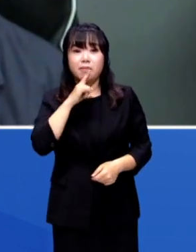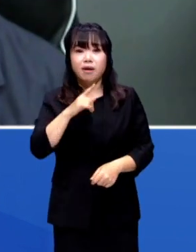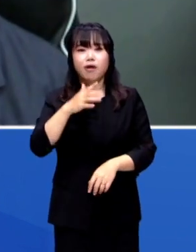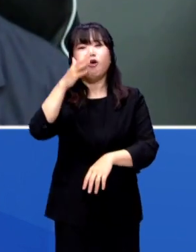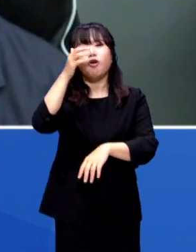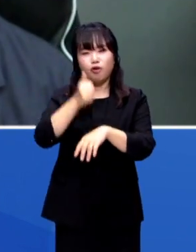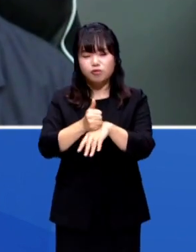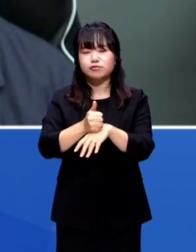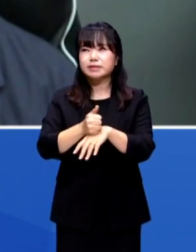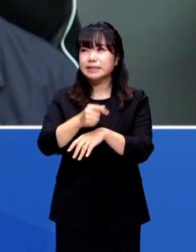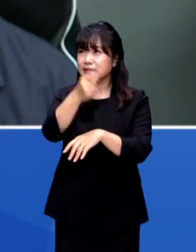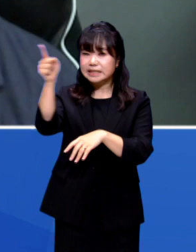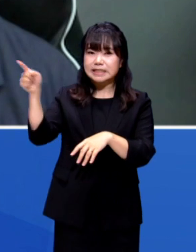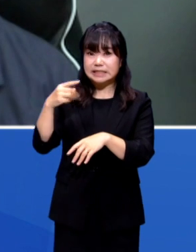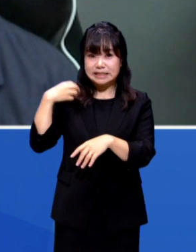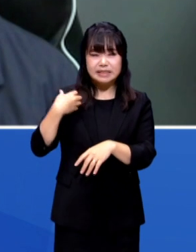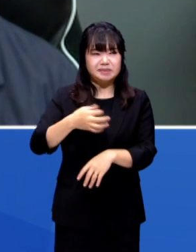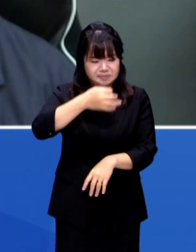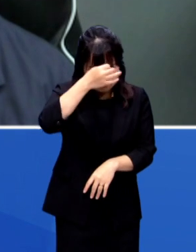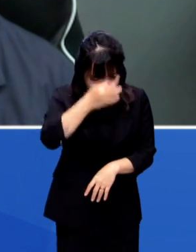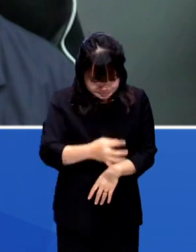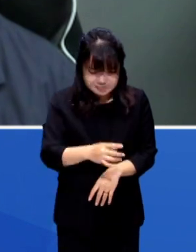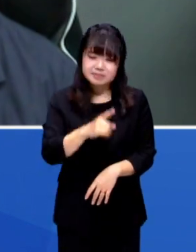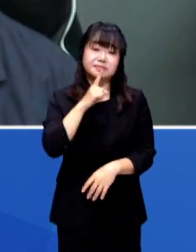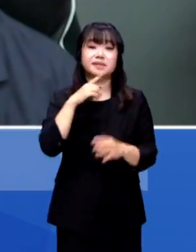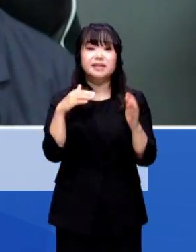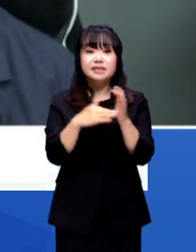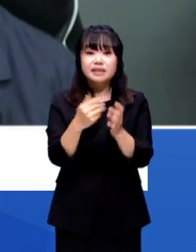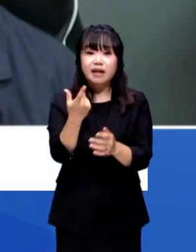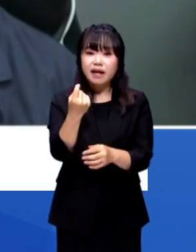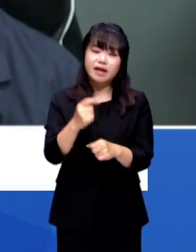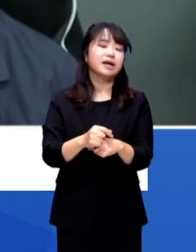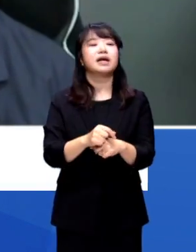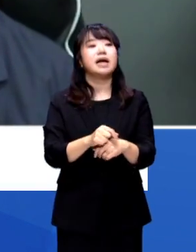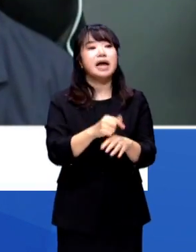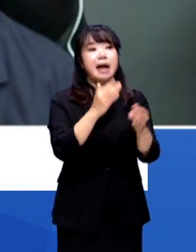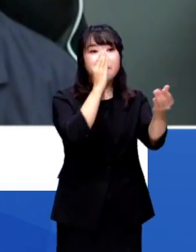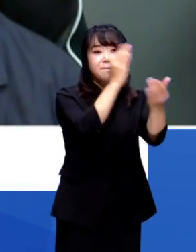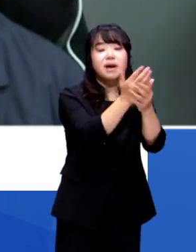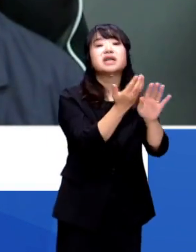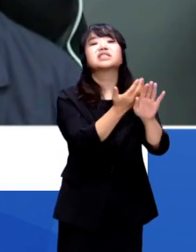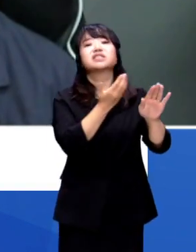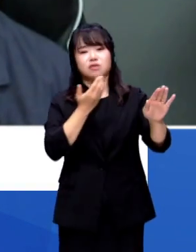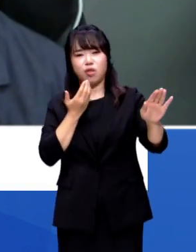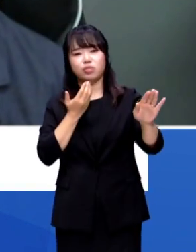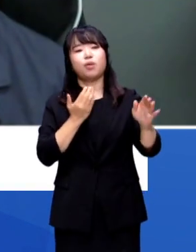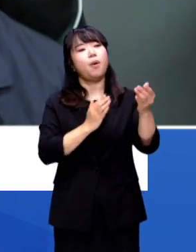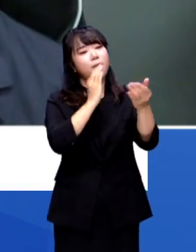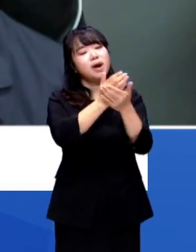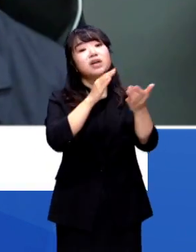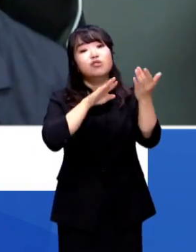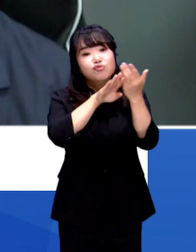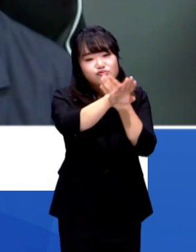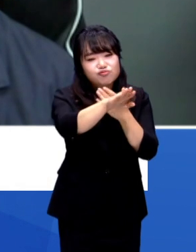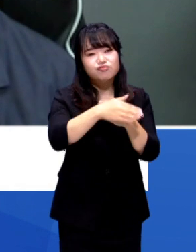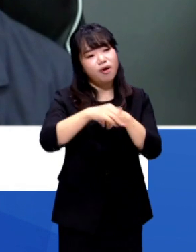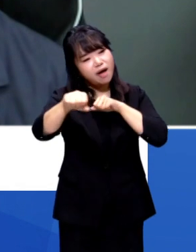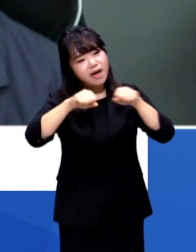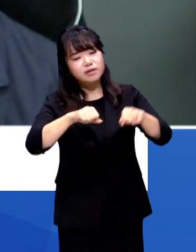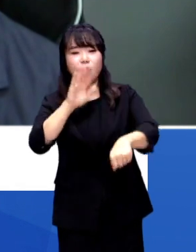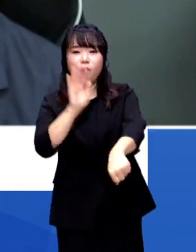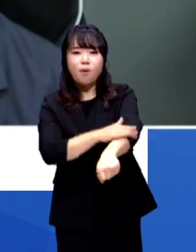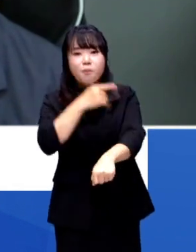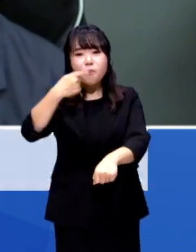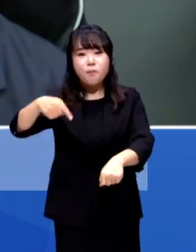결국 사과했습니다. 구조적인 문제는 크게 사고 전, 사고 당시, 사고 후 대응으로 나눌 수 있을 것